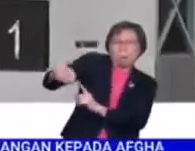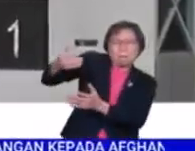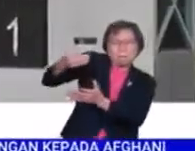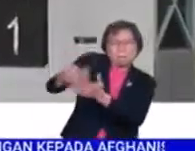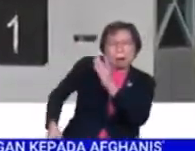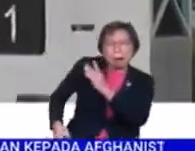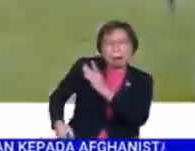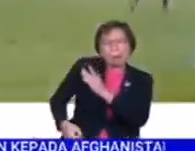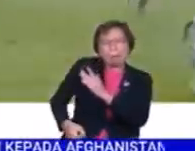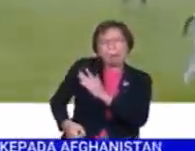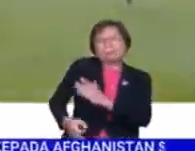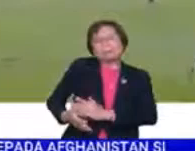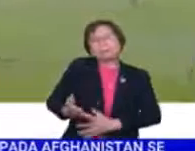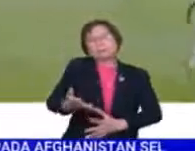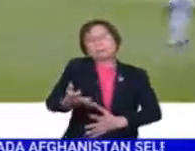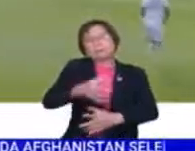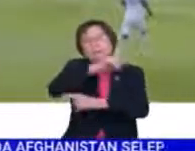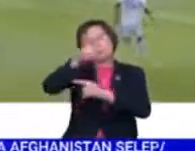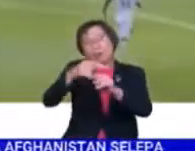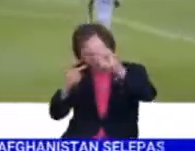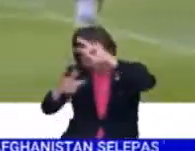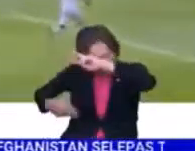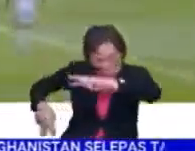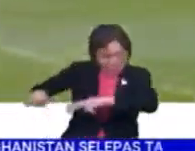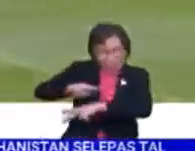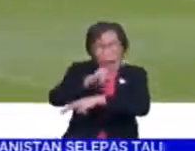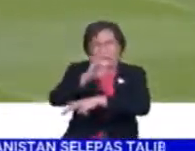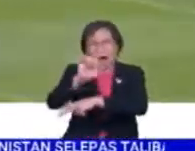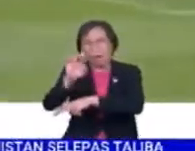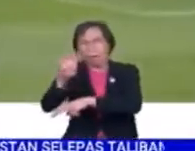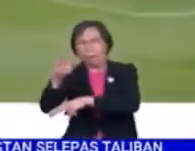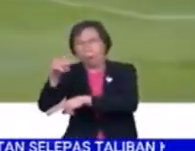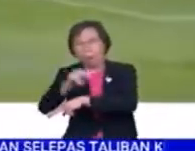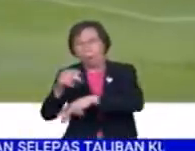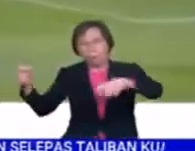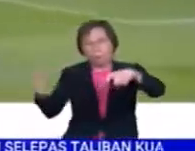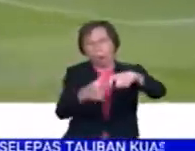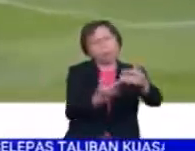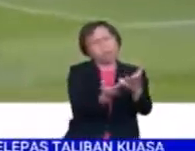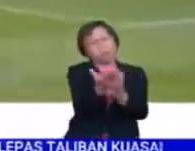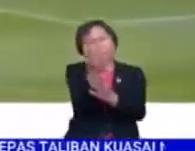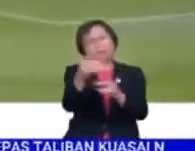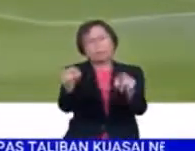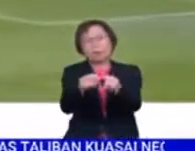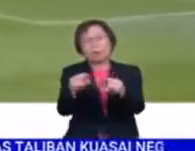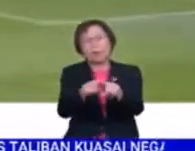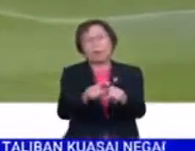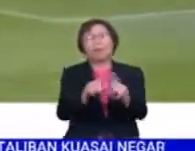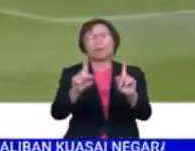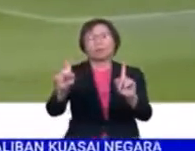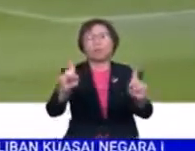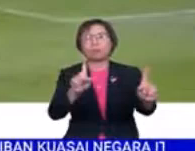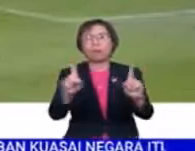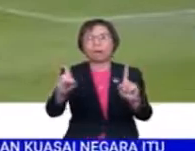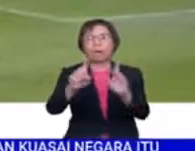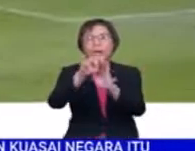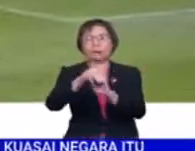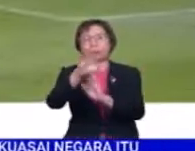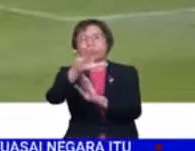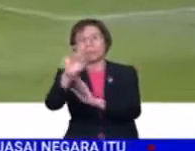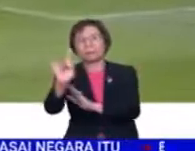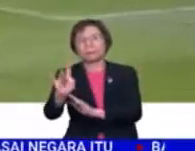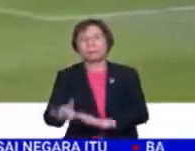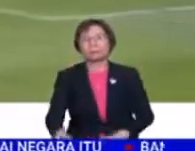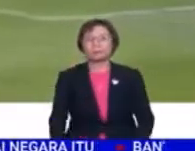Wahab mengundang padah apabila rembatan susulan Irwan menerjah gol sekaligus menyamakan kedudukan pada minit